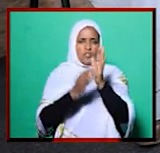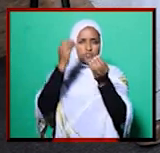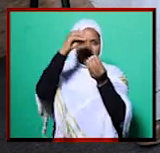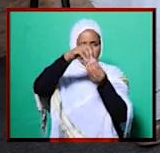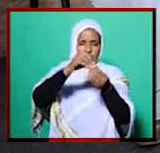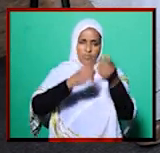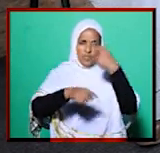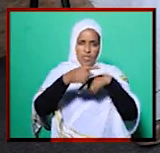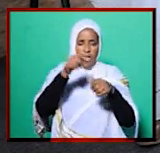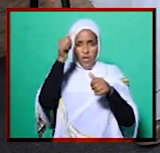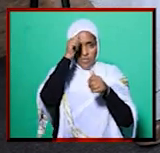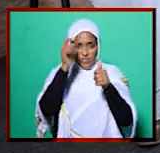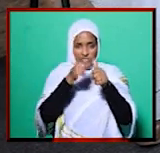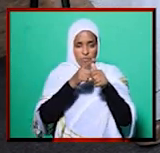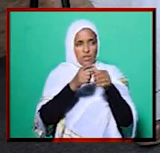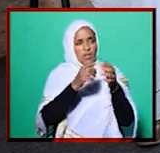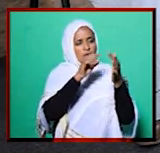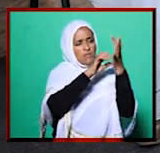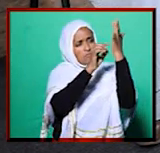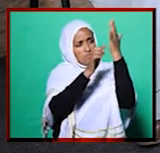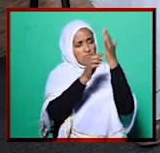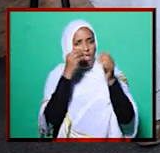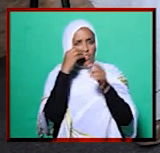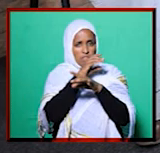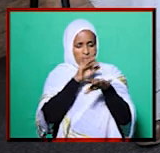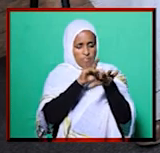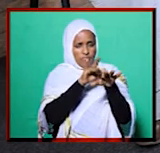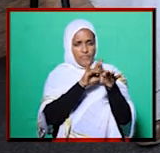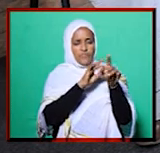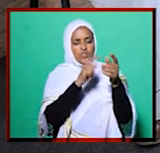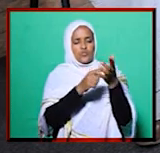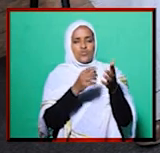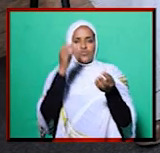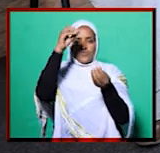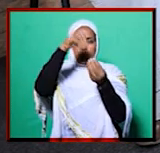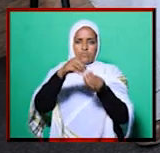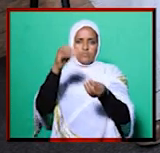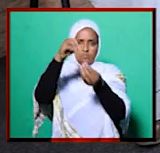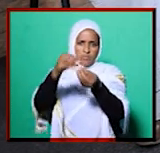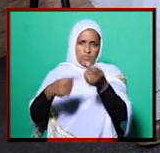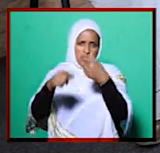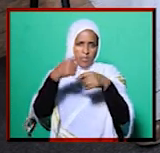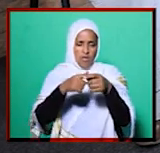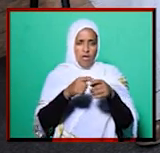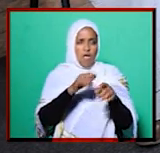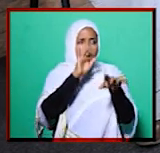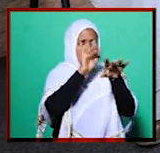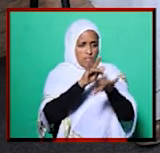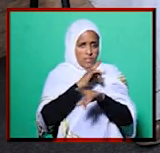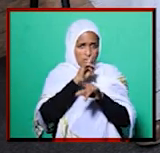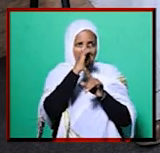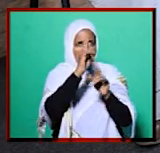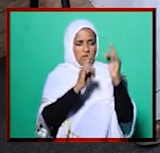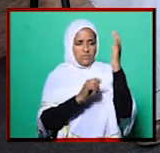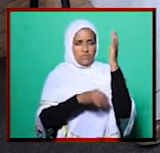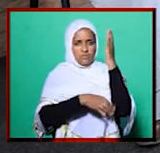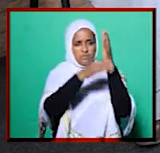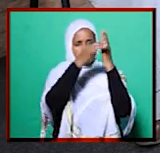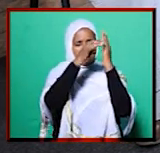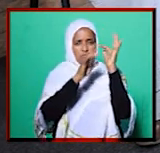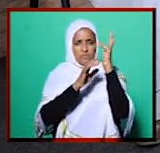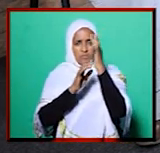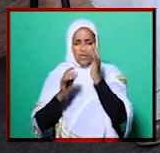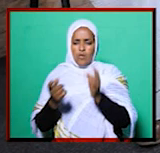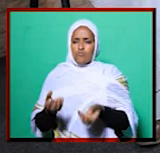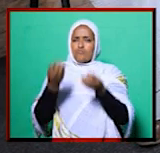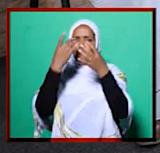በለስን አትንካ ማለት ያ የማይነካው ነገር እየበዛ መጣ። አዳም አትንካ የተባለው አንድ ዕፀ በለስ ነው። በእኛ ዘመን አሁን ብዙ ዕፀ በለሶች የማይነኩ